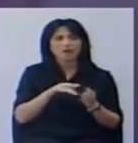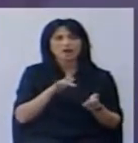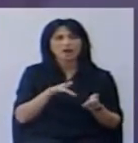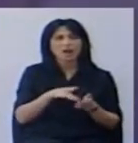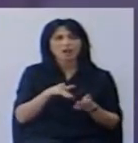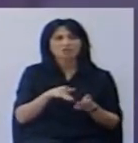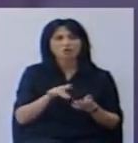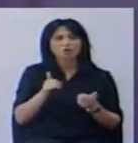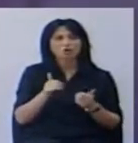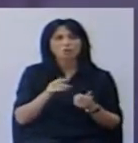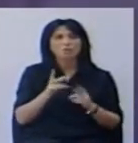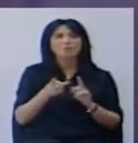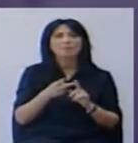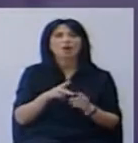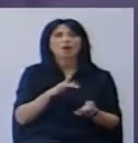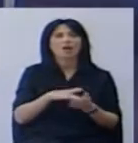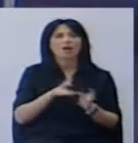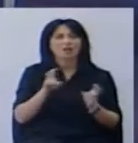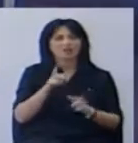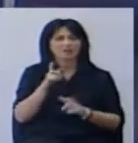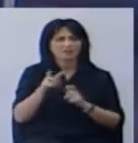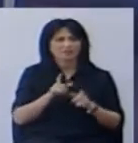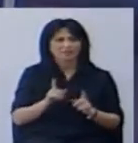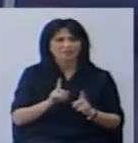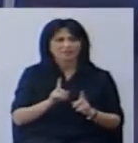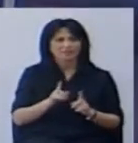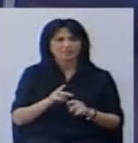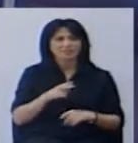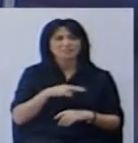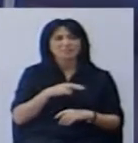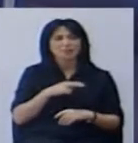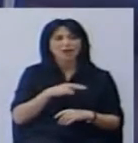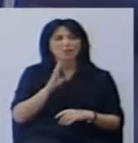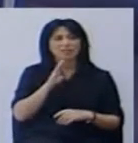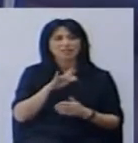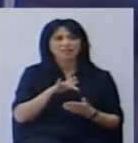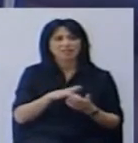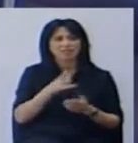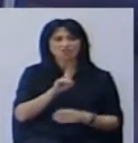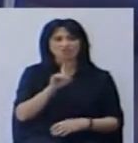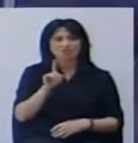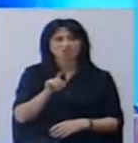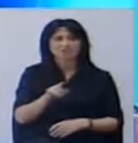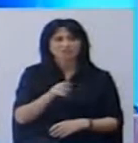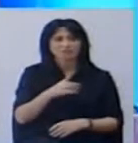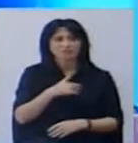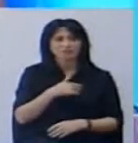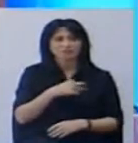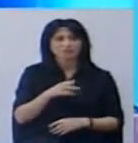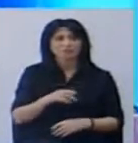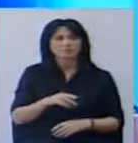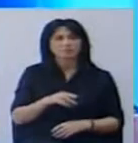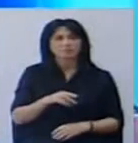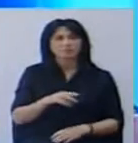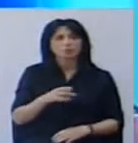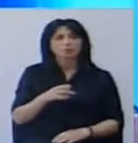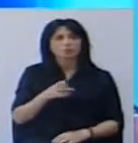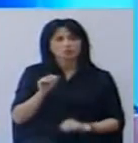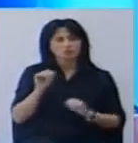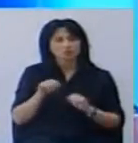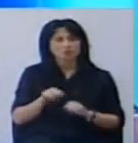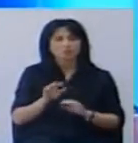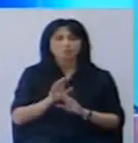ქალაქში, რომელ მეორე ქალაქსებს უფრო დედაქალაქ საპარლამენტო დედაქალაქთან დაკავშირებით ერთი კითხვაც მაქვს და ამით შეიძლება დავასრულოთ. მაშინ უნდა